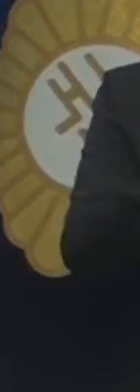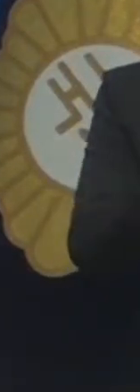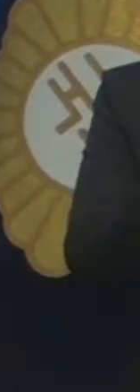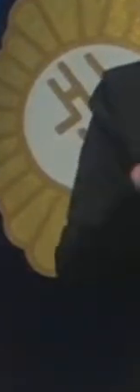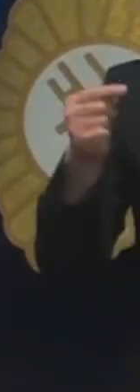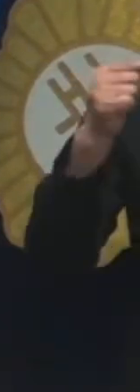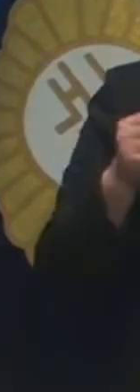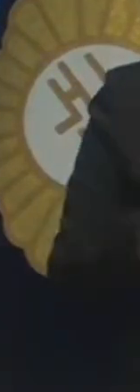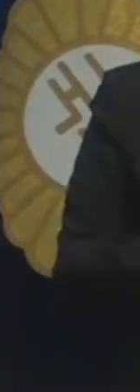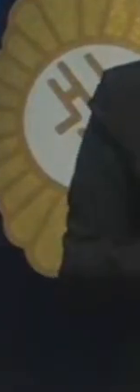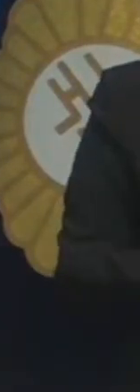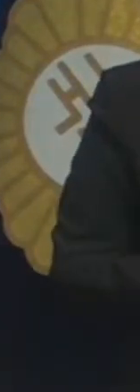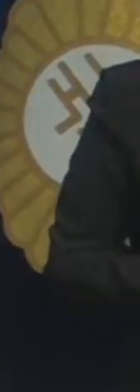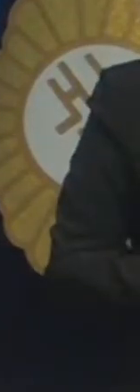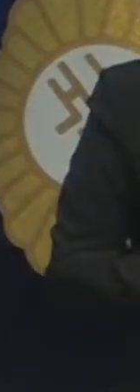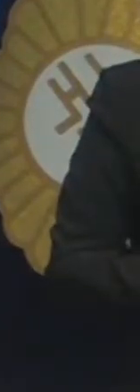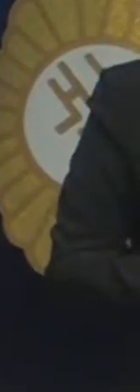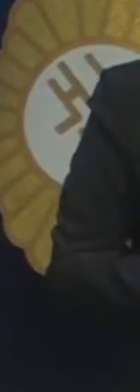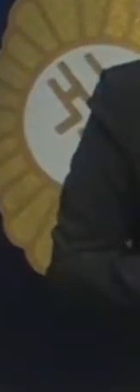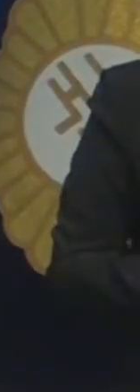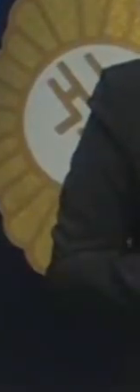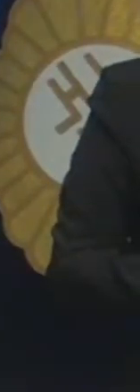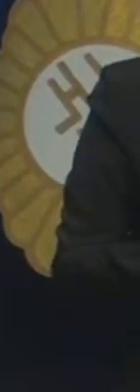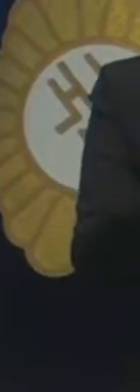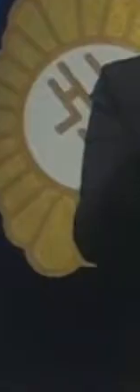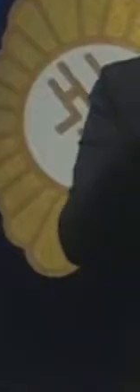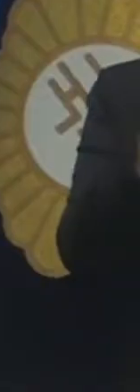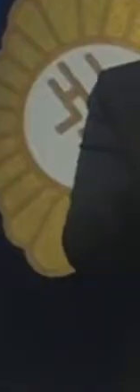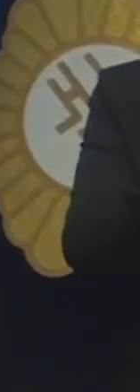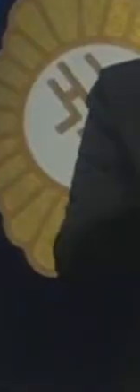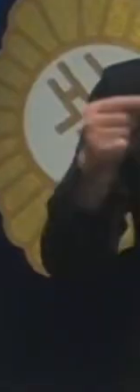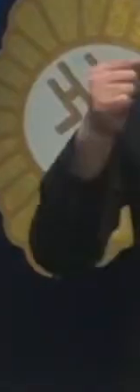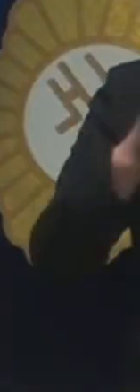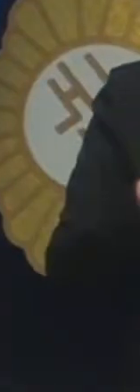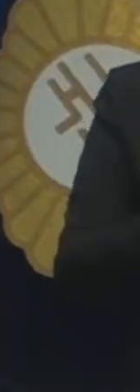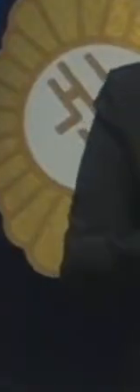오셨습니다. 사회민주당 한창민 국회의원님 오셨습니다.